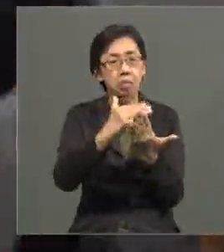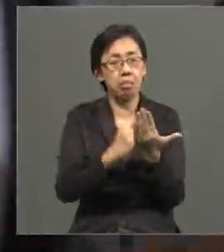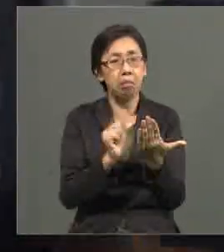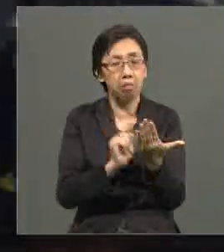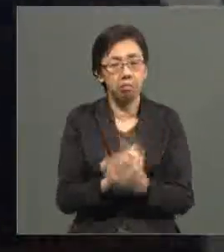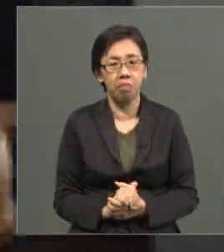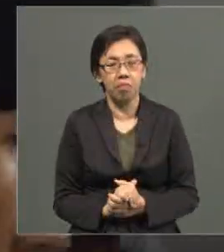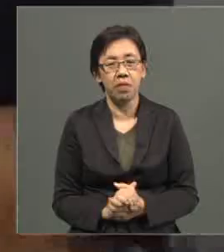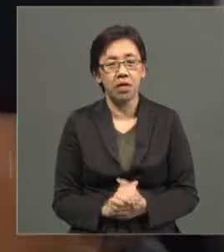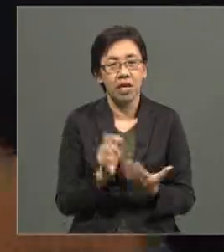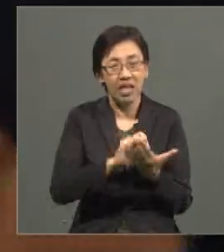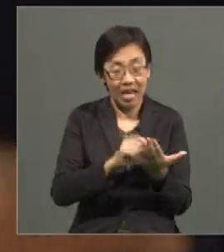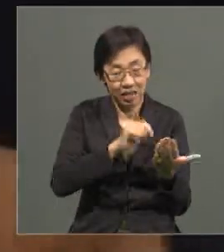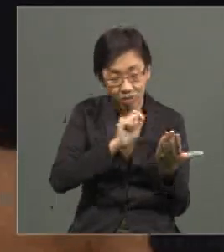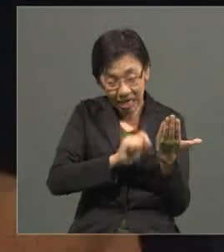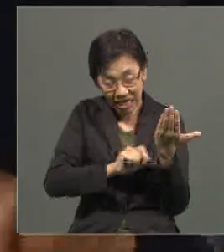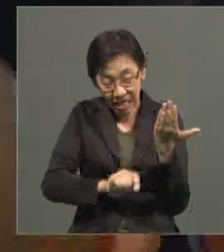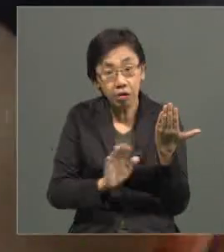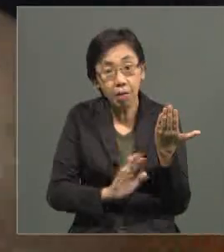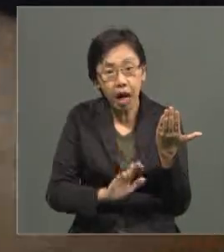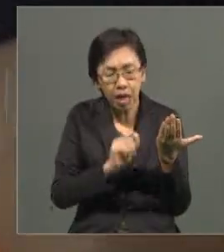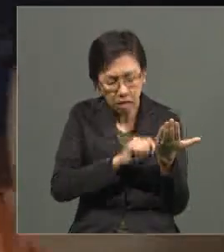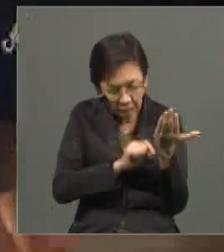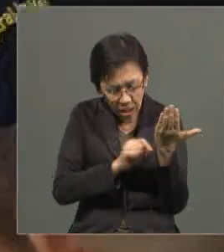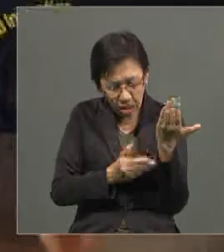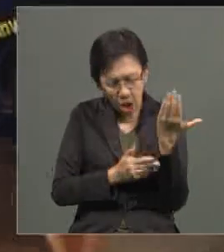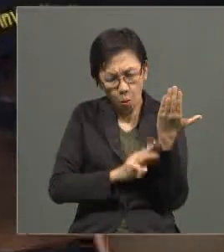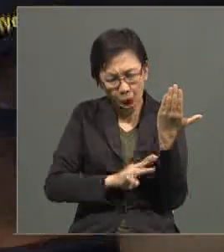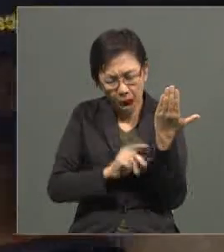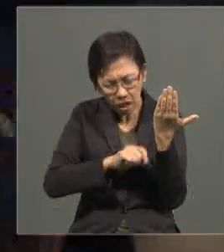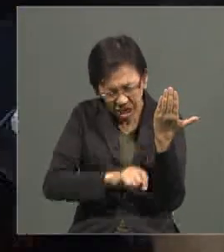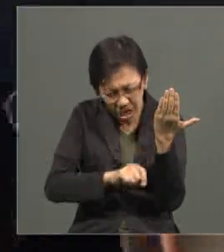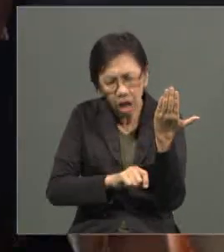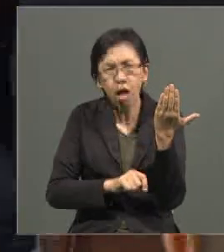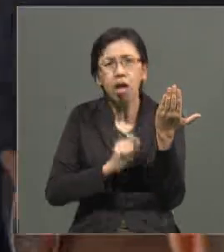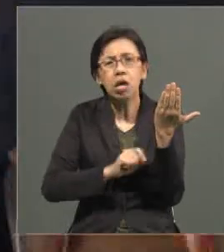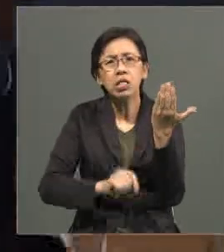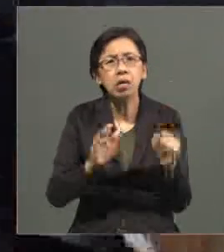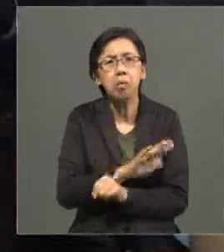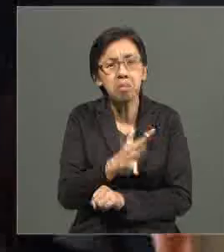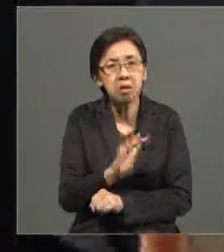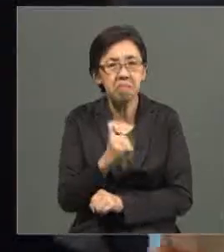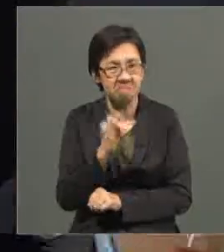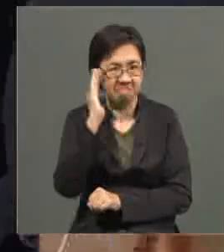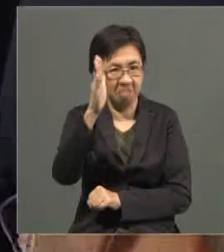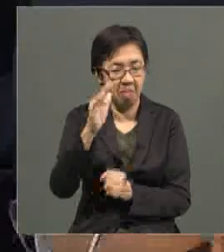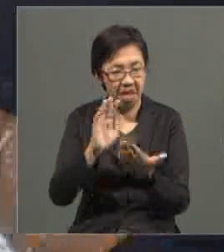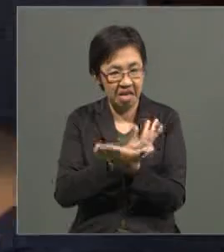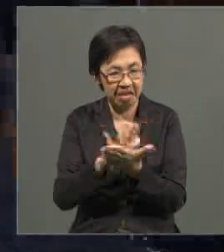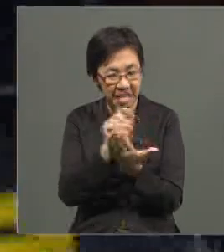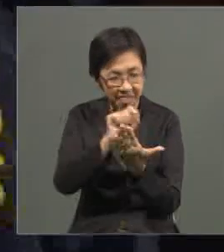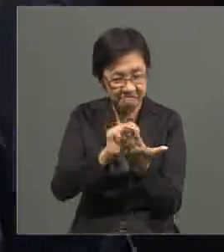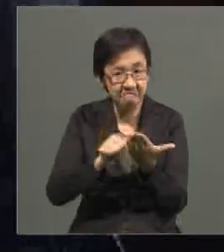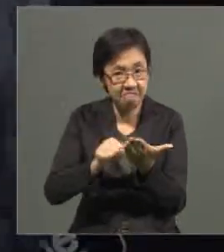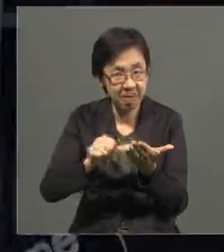บางส่วนบอกว่าปกติมันต้องเซ็นทุกหน้าเนาะแต่อันนี้กลับให้เซ็นแค่บางหน้าอย่างเงี้ยคนก็เอ๊ะมันมีข้อผิดสังเกตจะไปแก้ไขอะไรทีหลังหรือเปล่านะอ่ะเดี๋ยวลองลอง